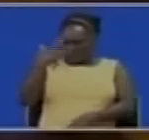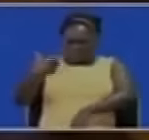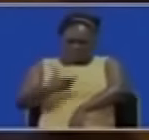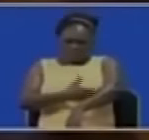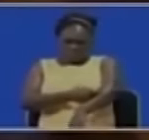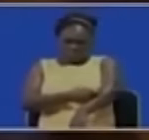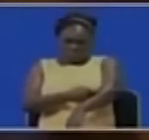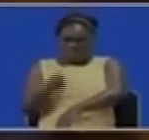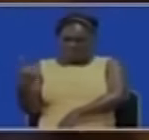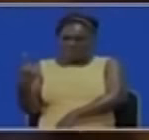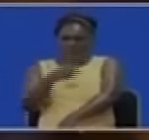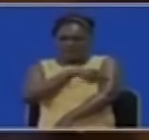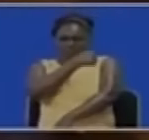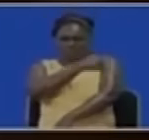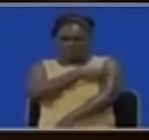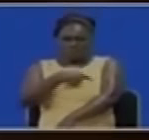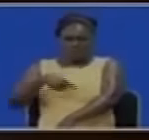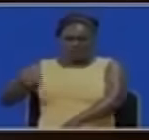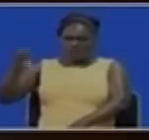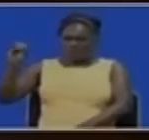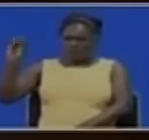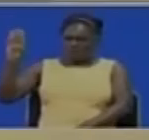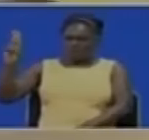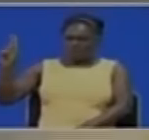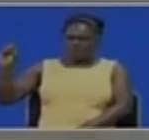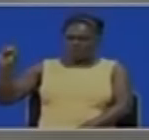katika hospitali moja huko Molo.